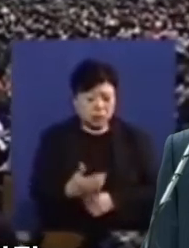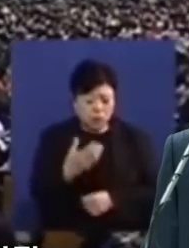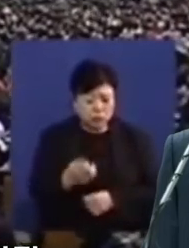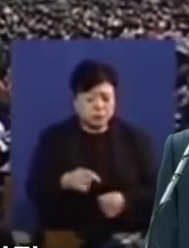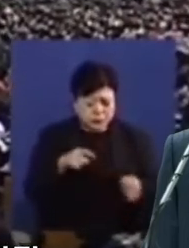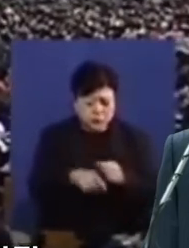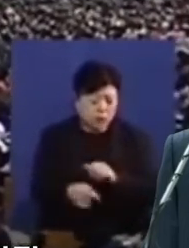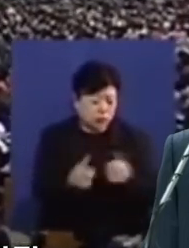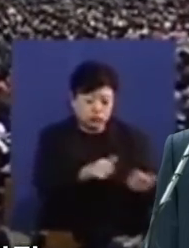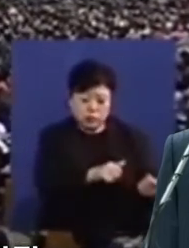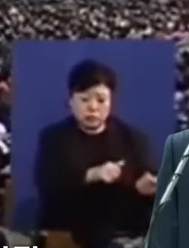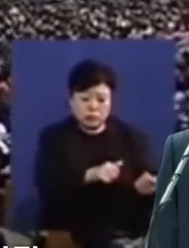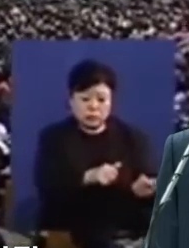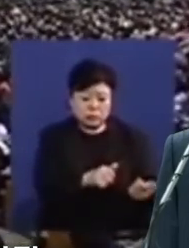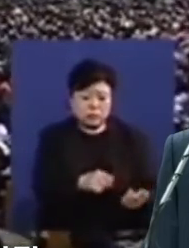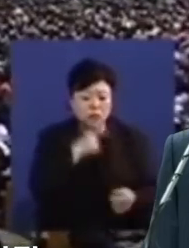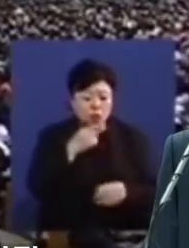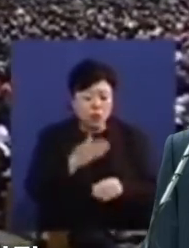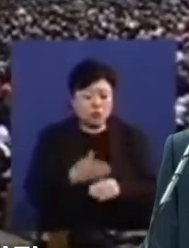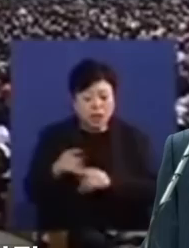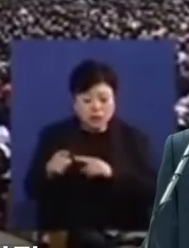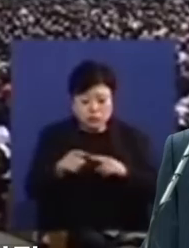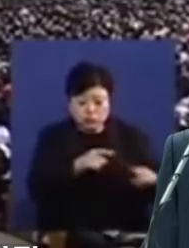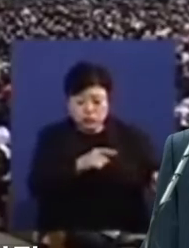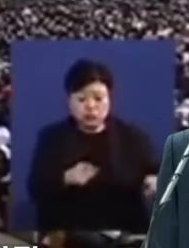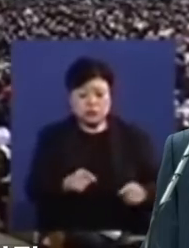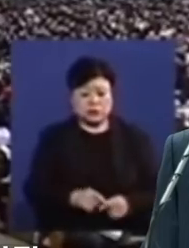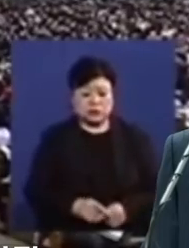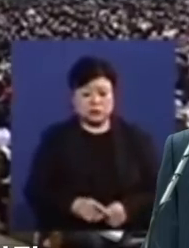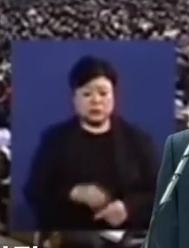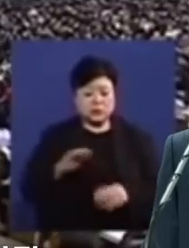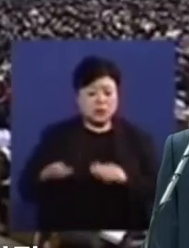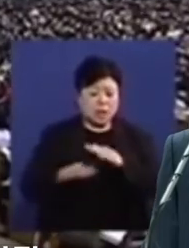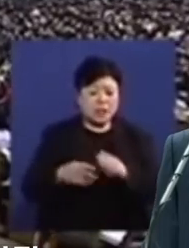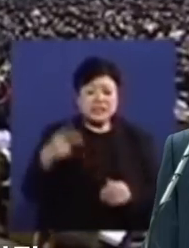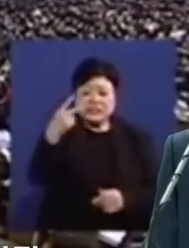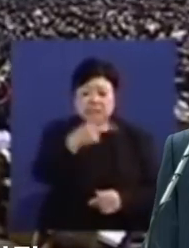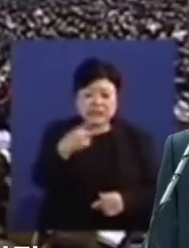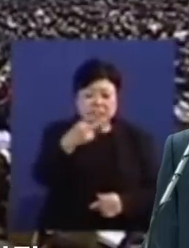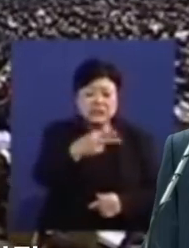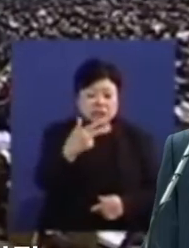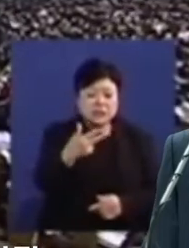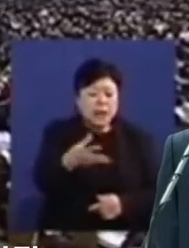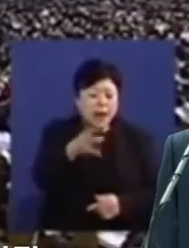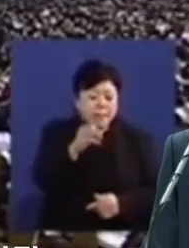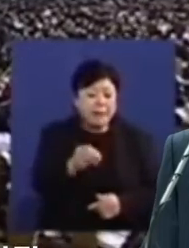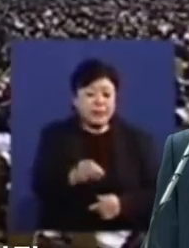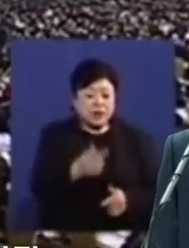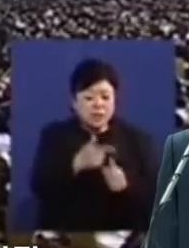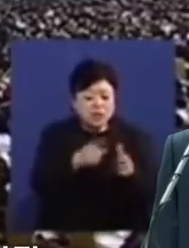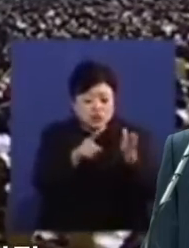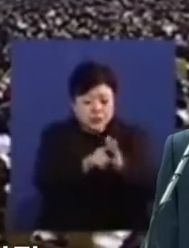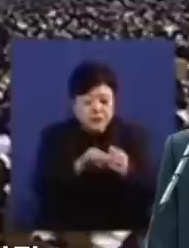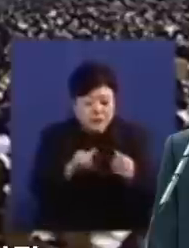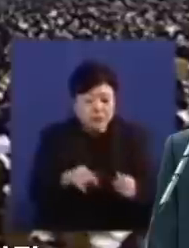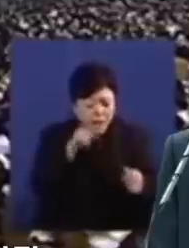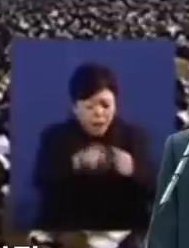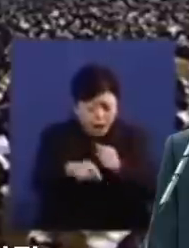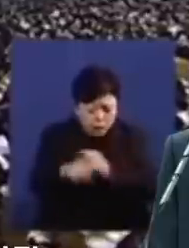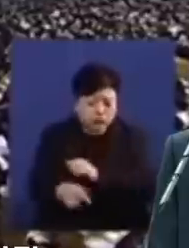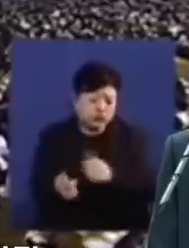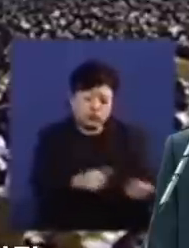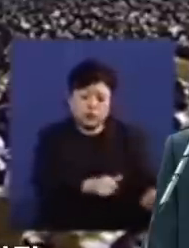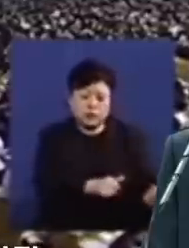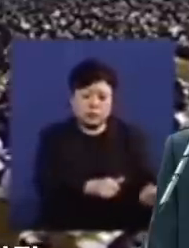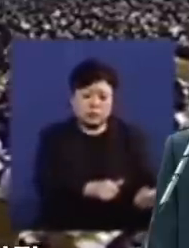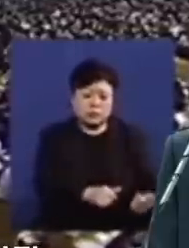합니다. 소련 공산주의자들은 공산화 과정에서 2700만 명의 예수 믿는 사람들을 죽였고